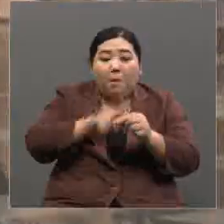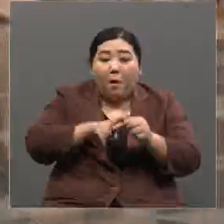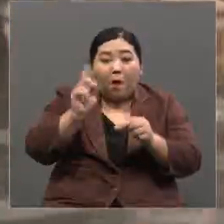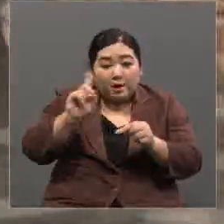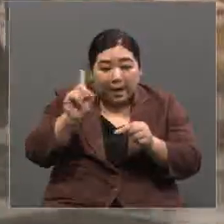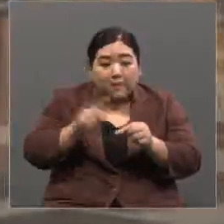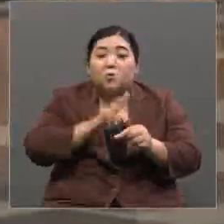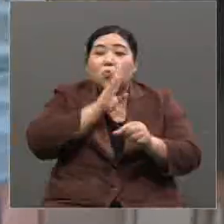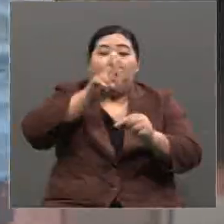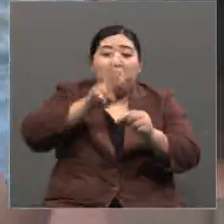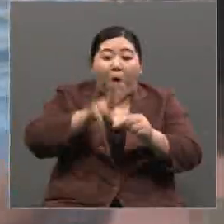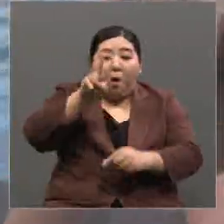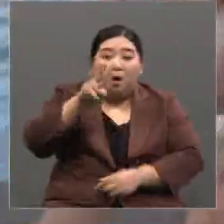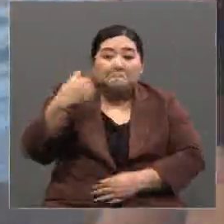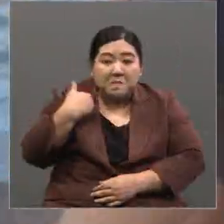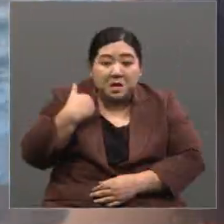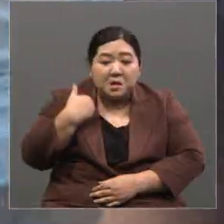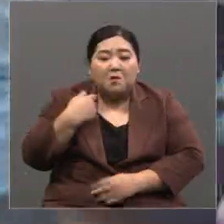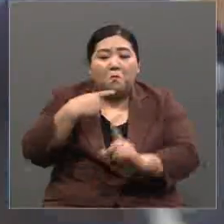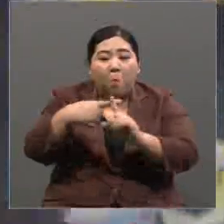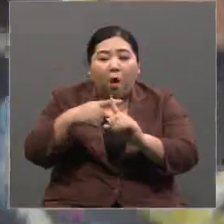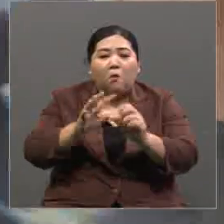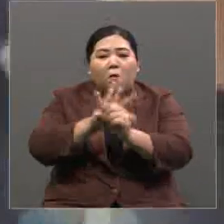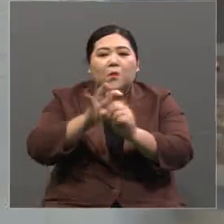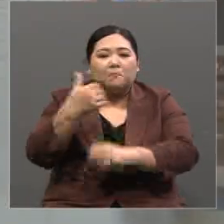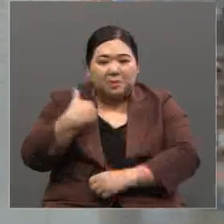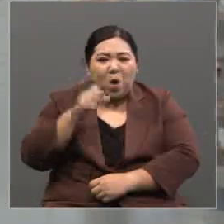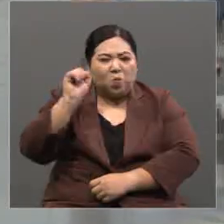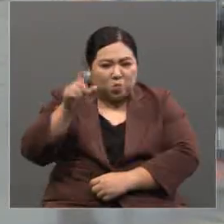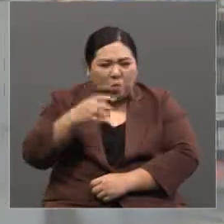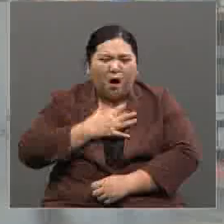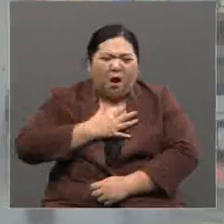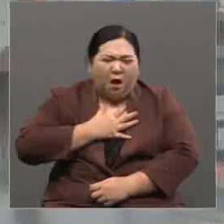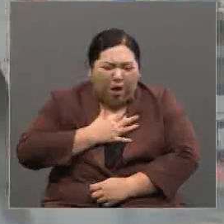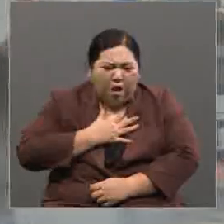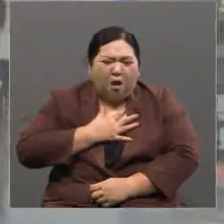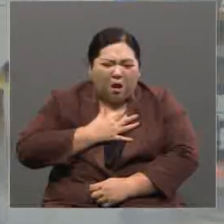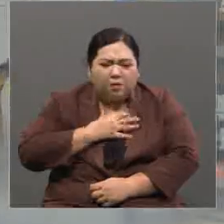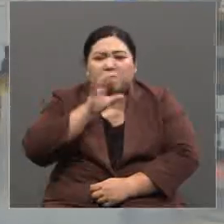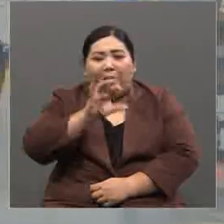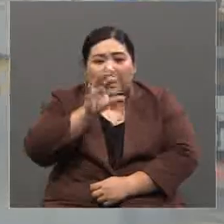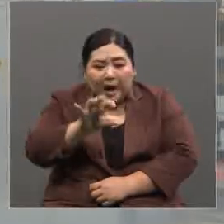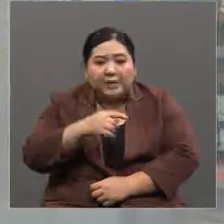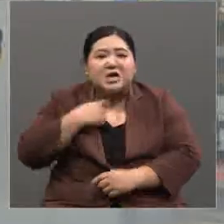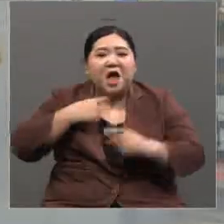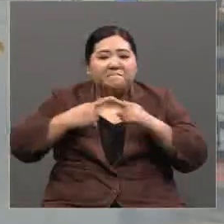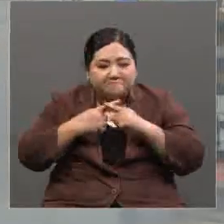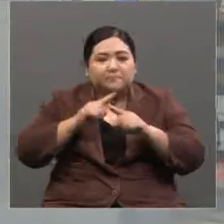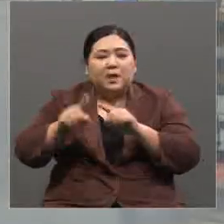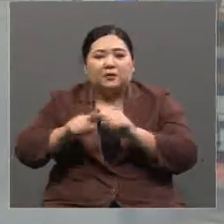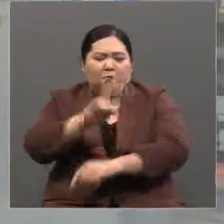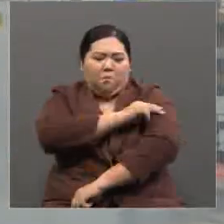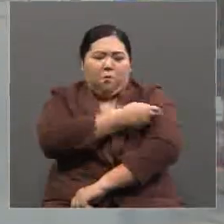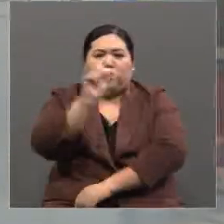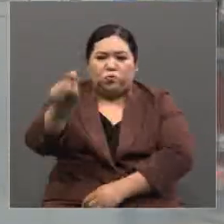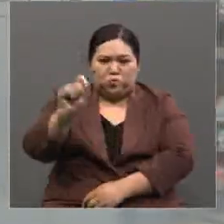าการเหนื่อยหอบหายใจลำบากให้รีบพบแพทย์เพื่อรักษาตัวในโรงพยาบาลครับหากตรวจพบการระบาดเป็นกลุ่มก้อนขอ